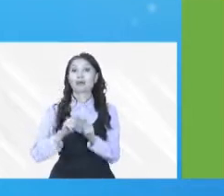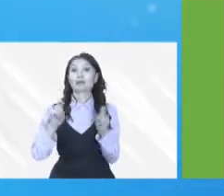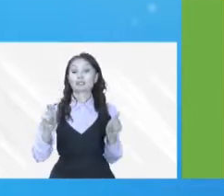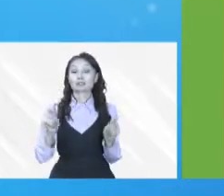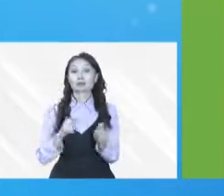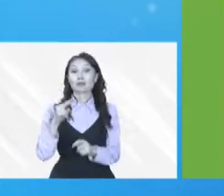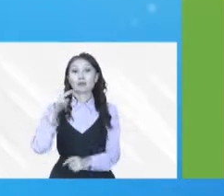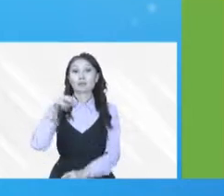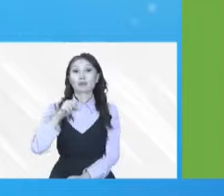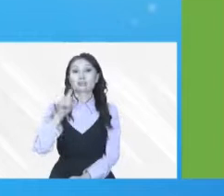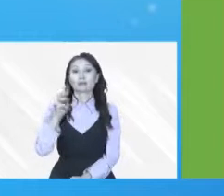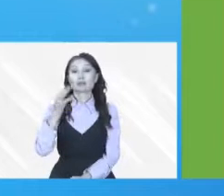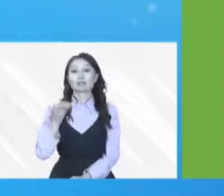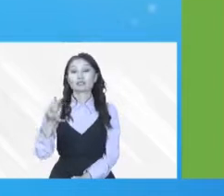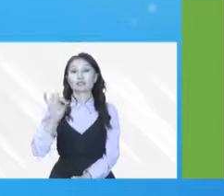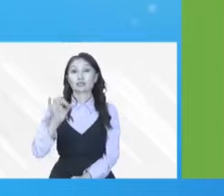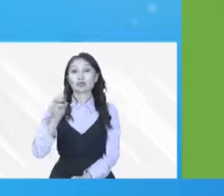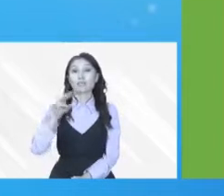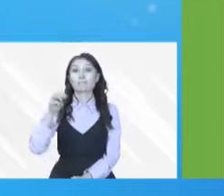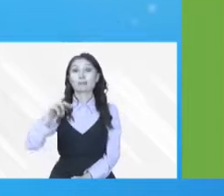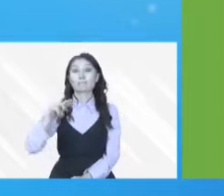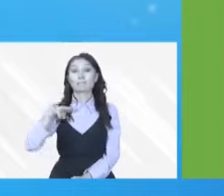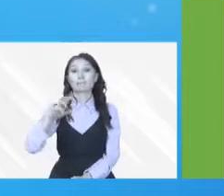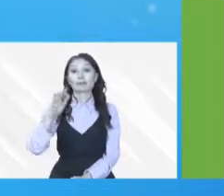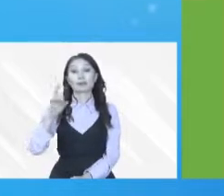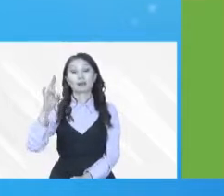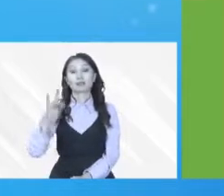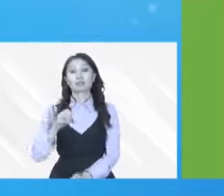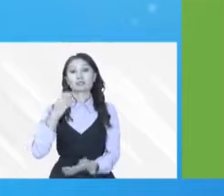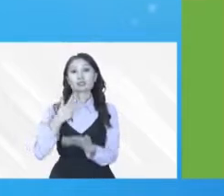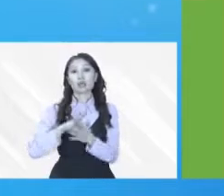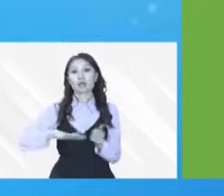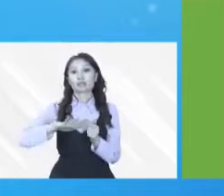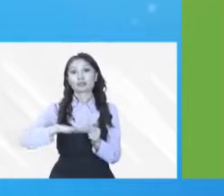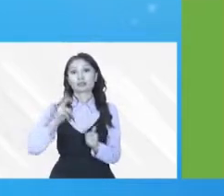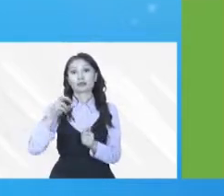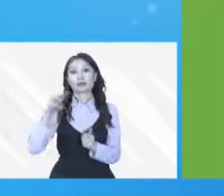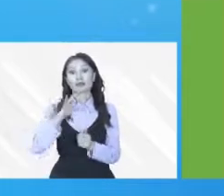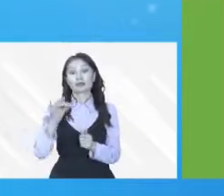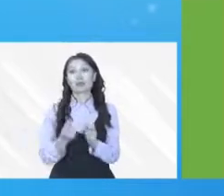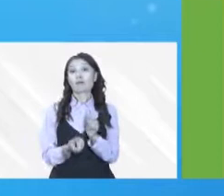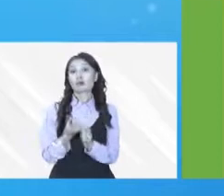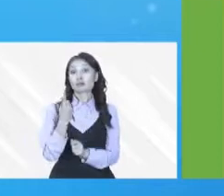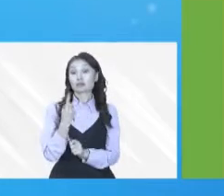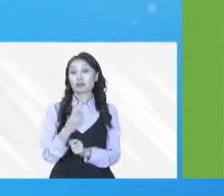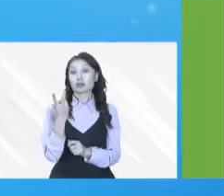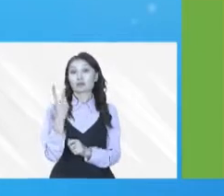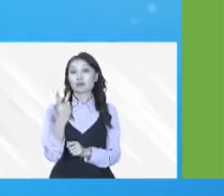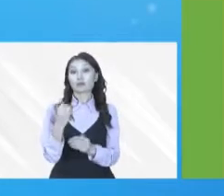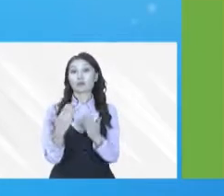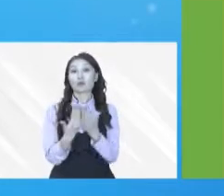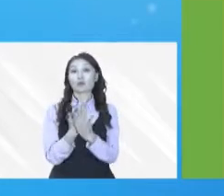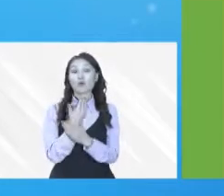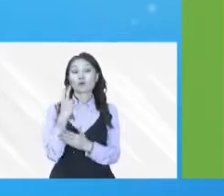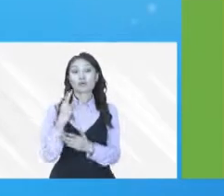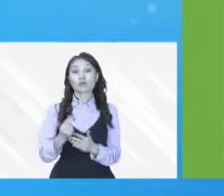образованием плазматической мембраны в центральной части клетки. Возникают две